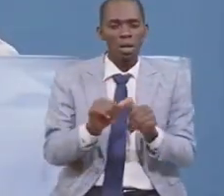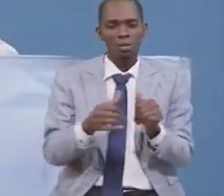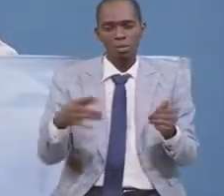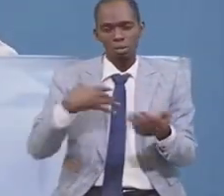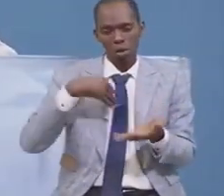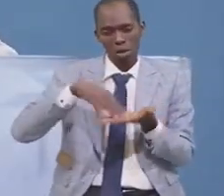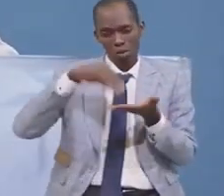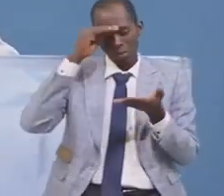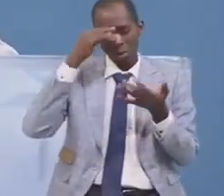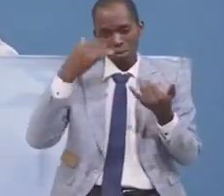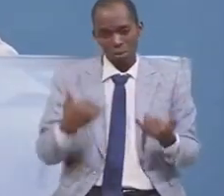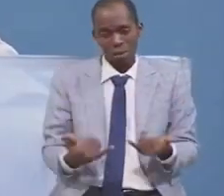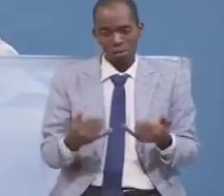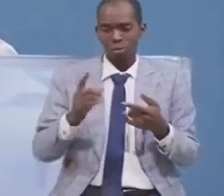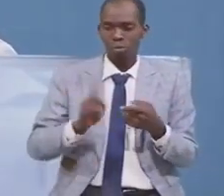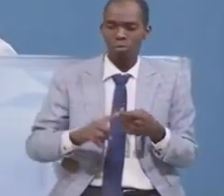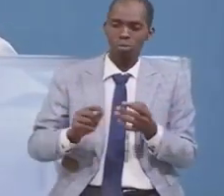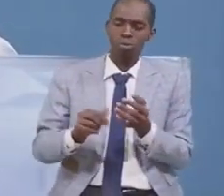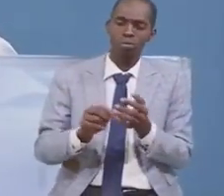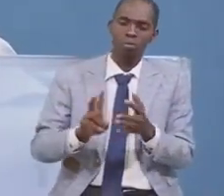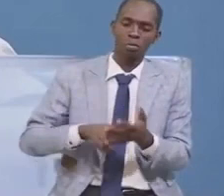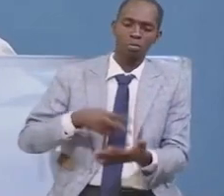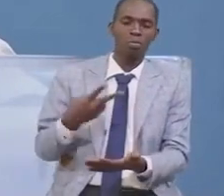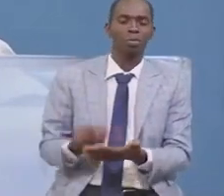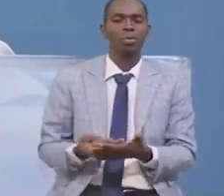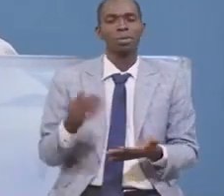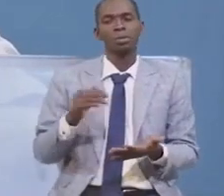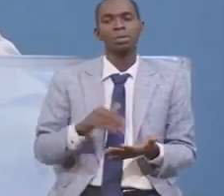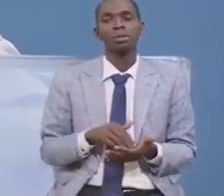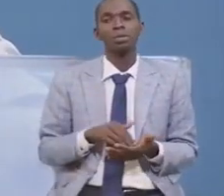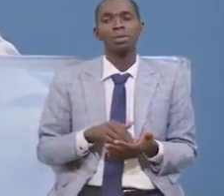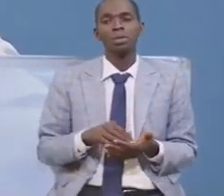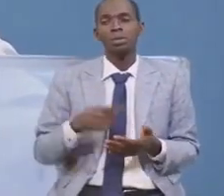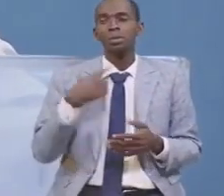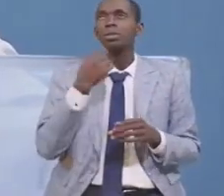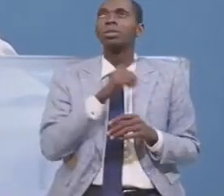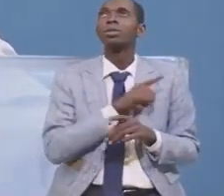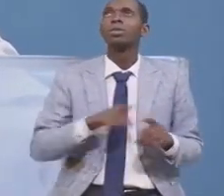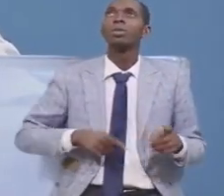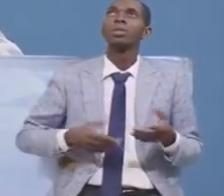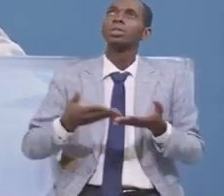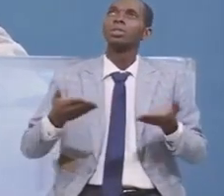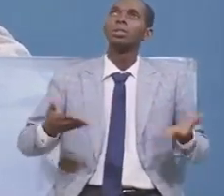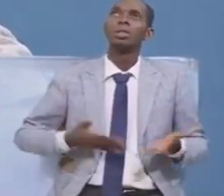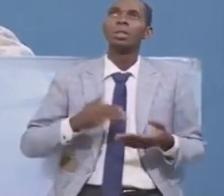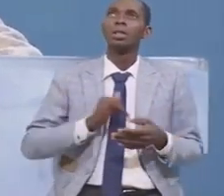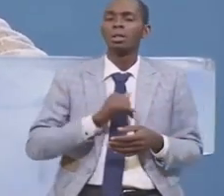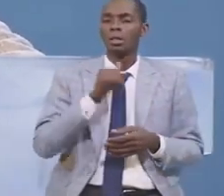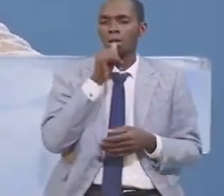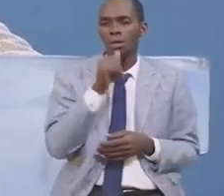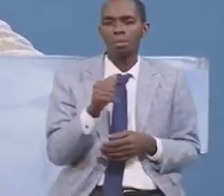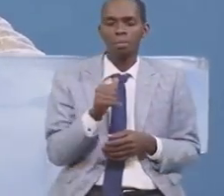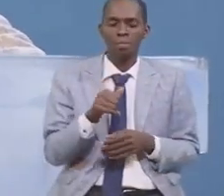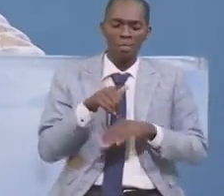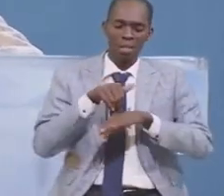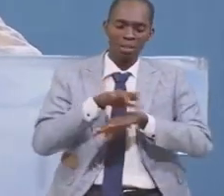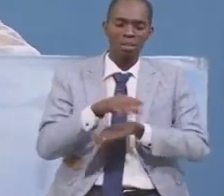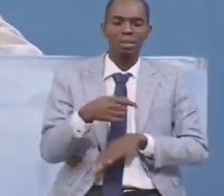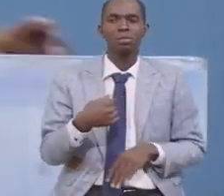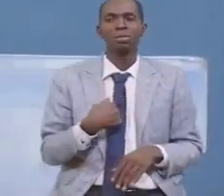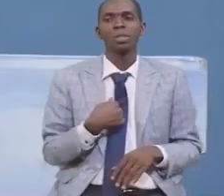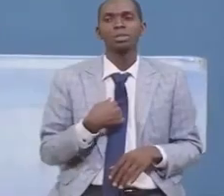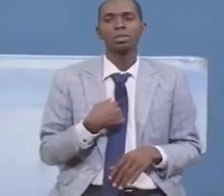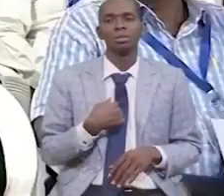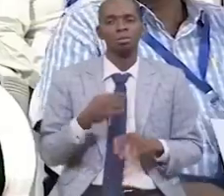ground. నేల మీద ఏది పడిపోకుండా నేను జాగ్రత్త వహిస్తాను. Lord, here am I. ప్రభువా, నేను ఇక్కడ ఉన్నాను. Send me. నన్ను